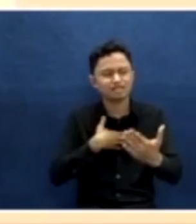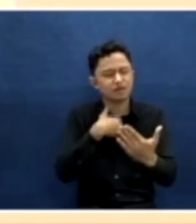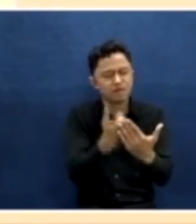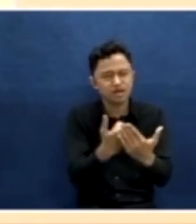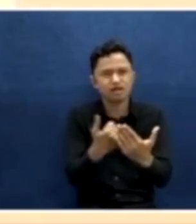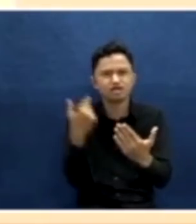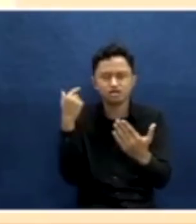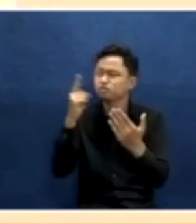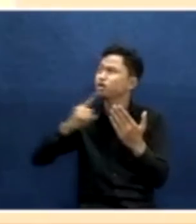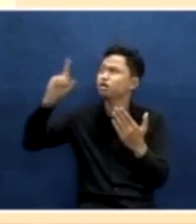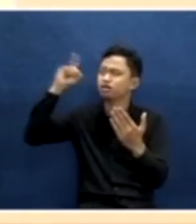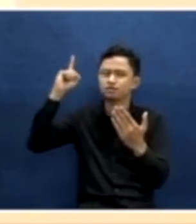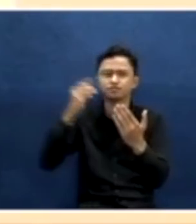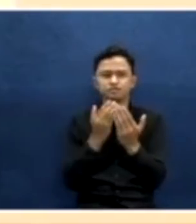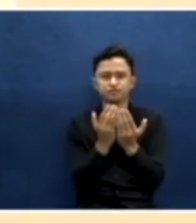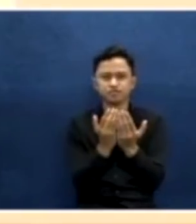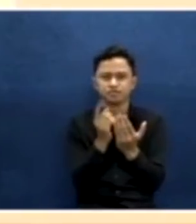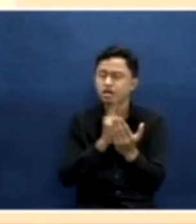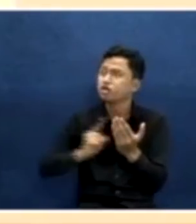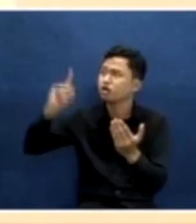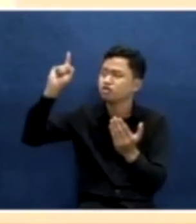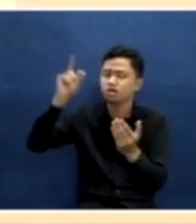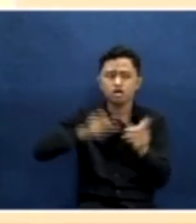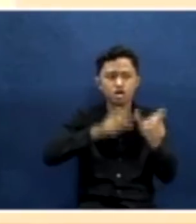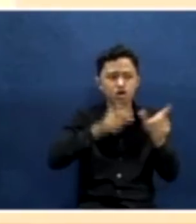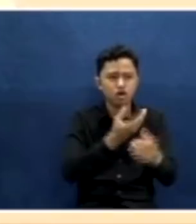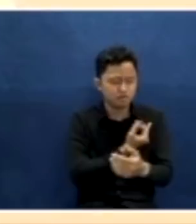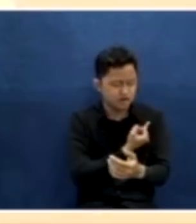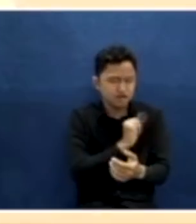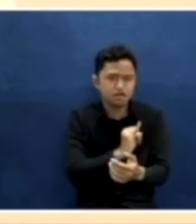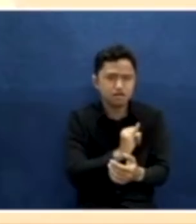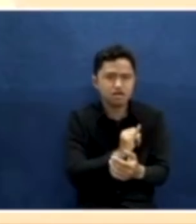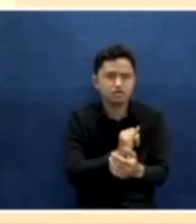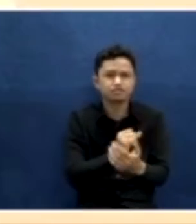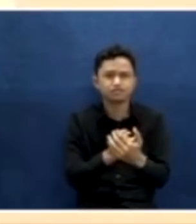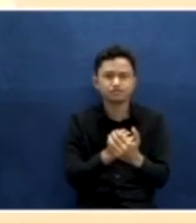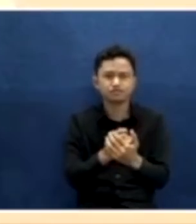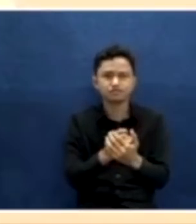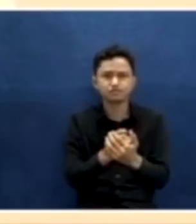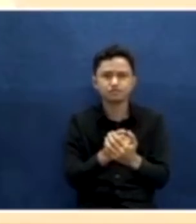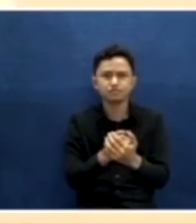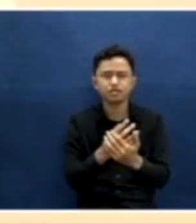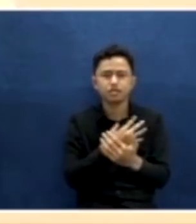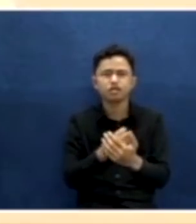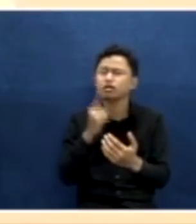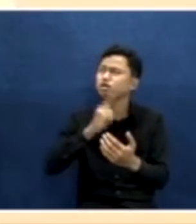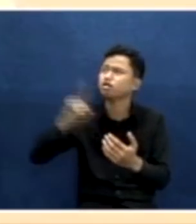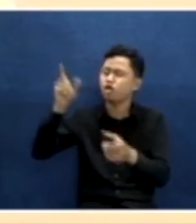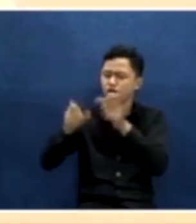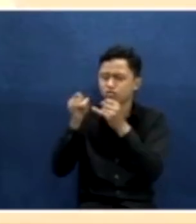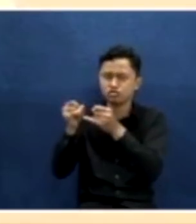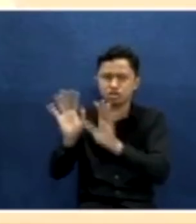Ya Allah orang-orang yang beriman kepadamu dan tidaklah mereka dimusuhi kecuali karena keimanan mereka kepadamu ya